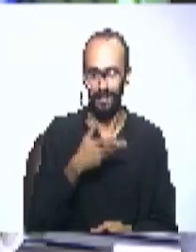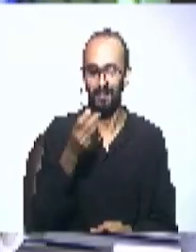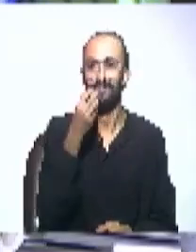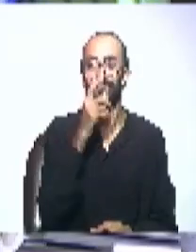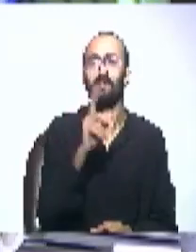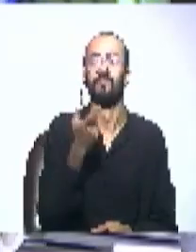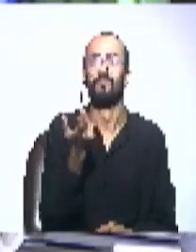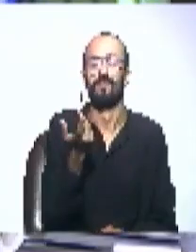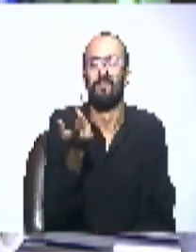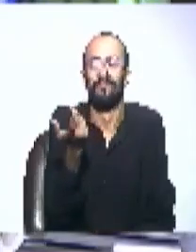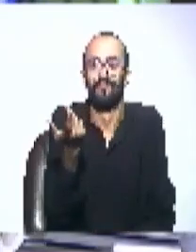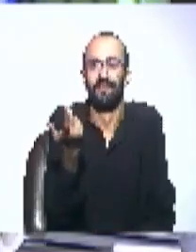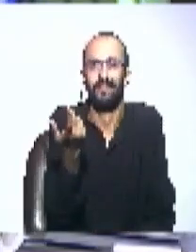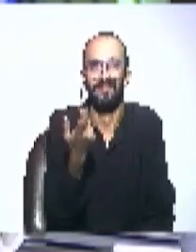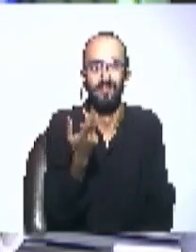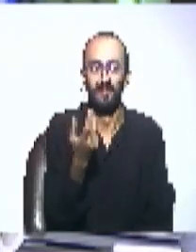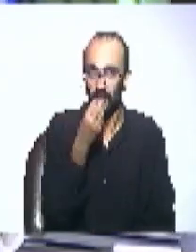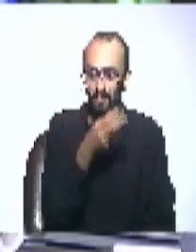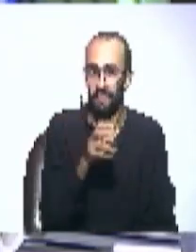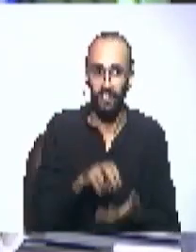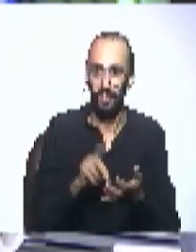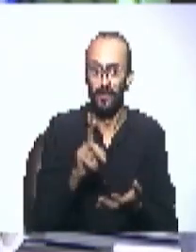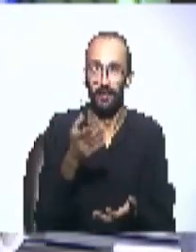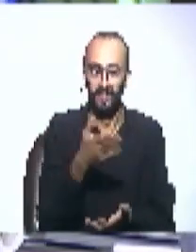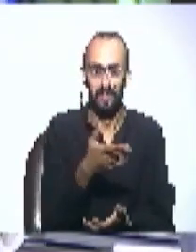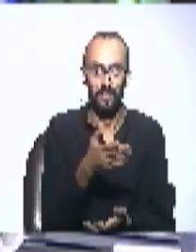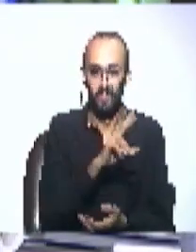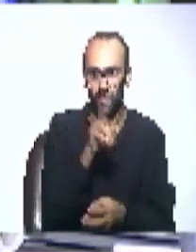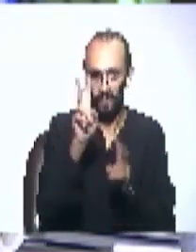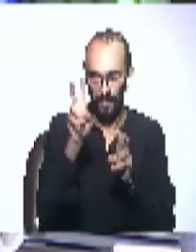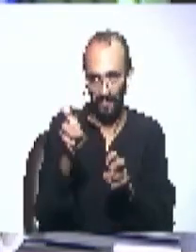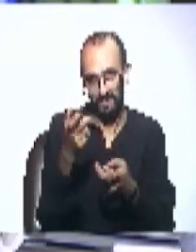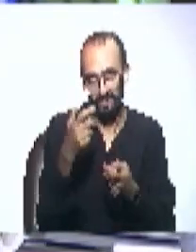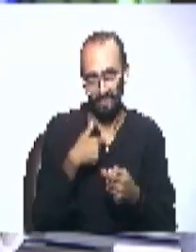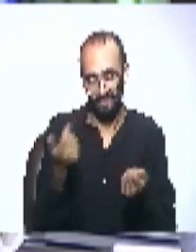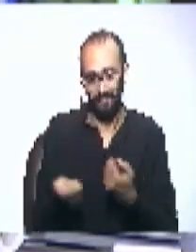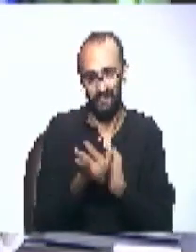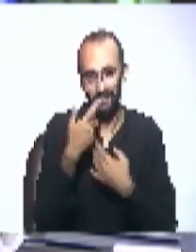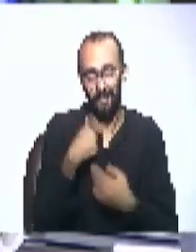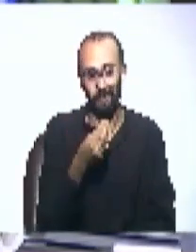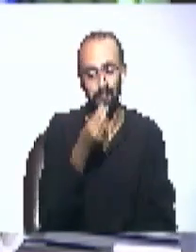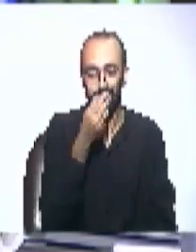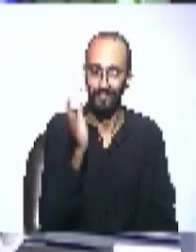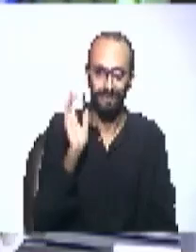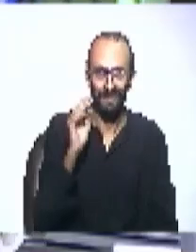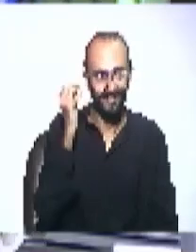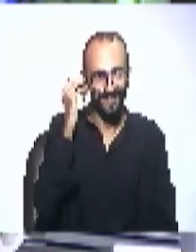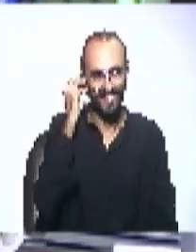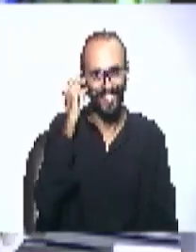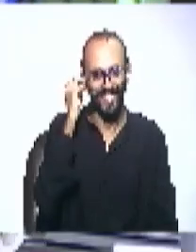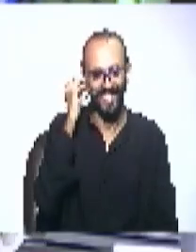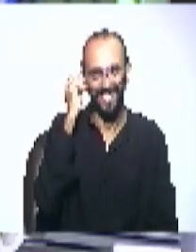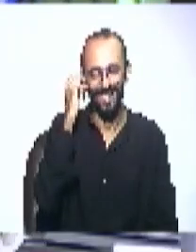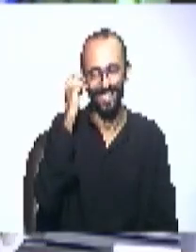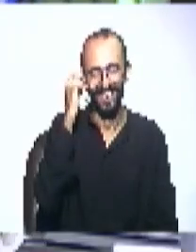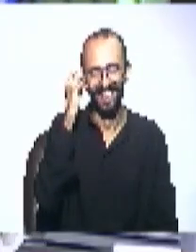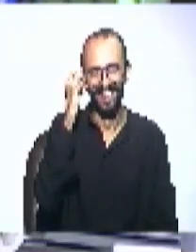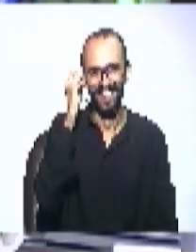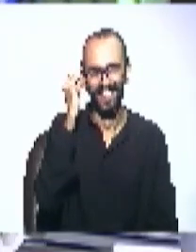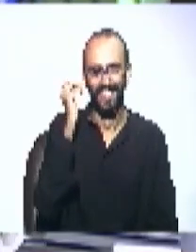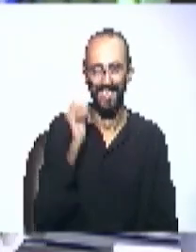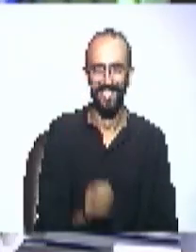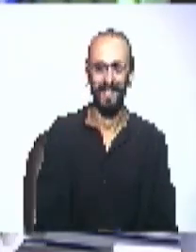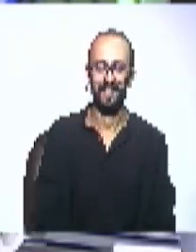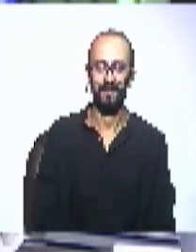حاجه مش عارفه ايه. طيب تدوقي ما تخافيش، ما هو من عينك المخرجين بس انا مش دعوه. انا هاكل. رائع